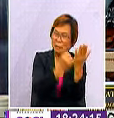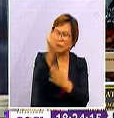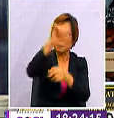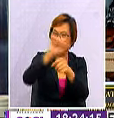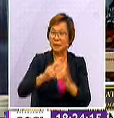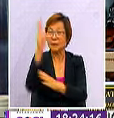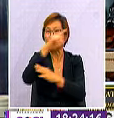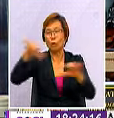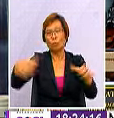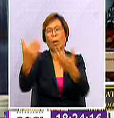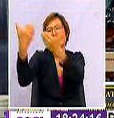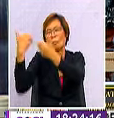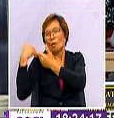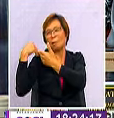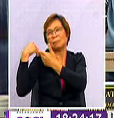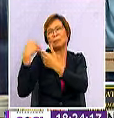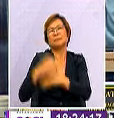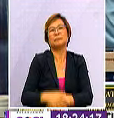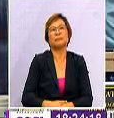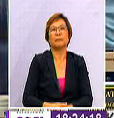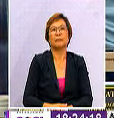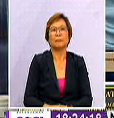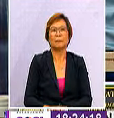awam dalam menjalankan amanah yang diberi.